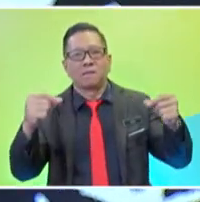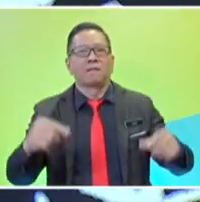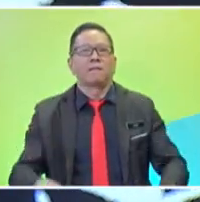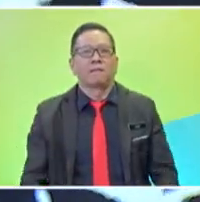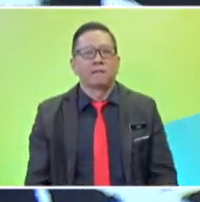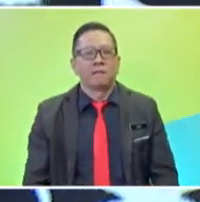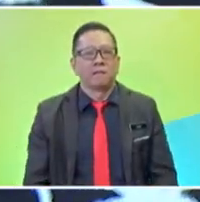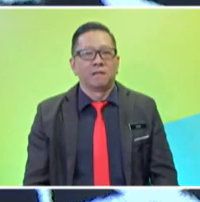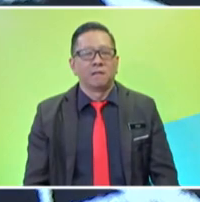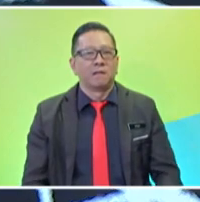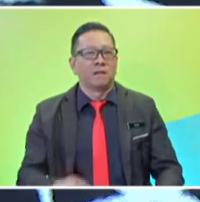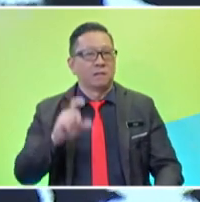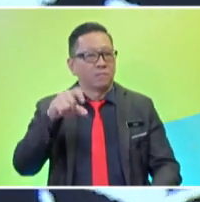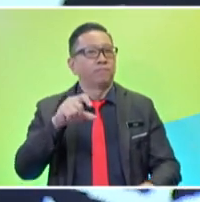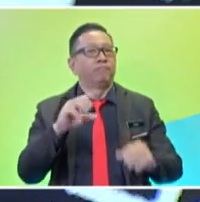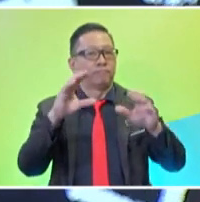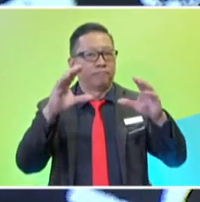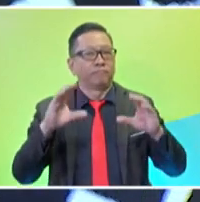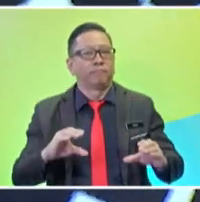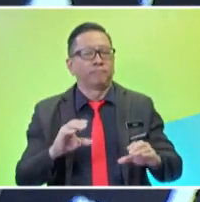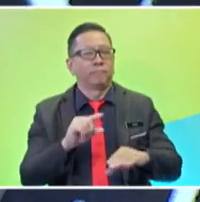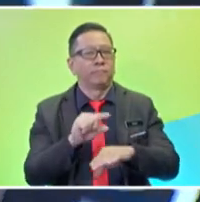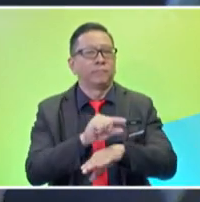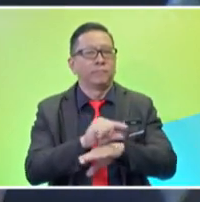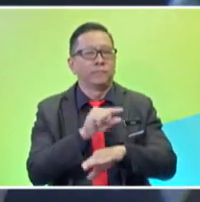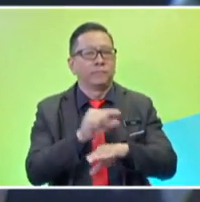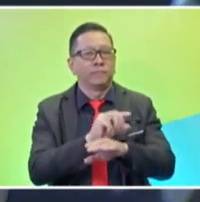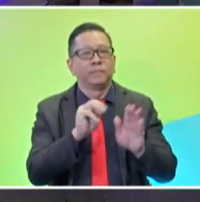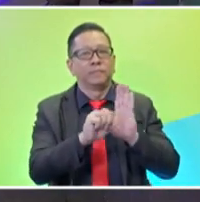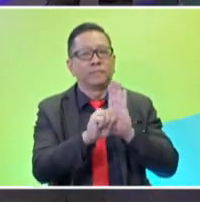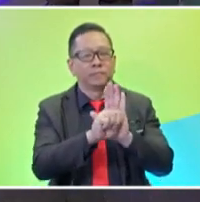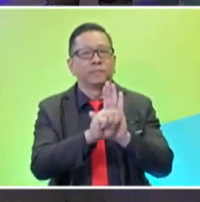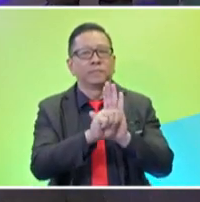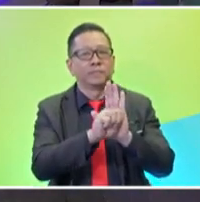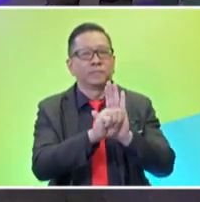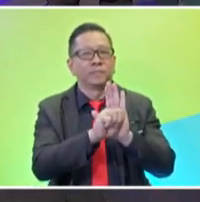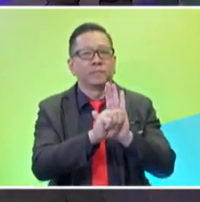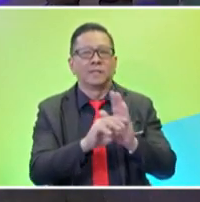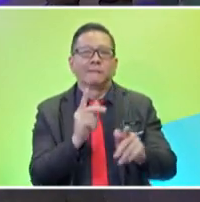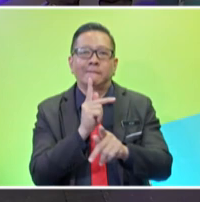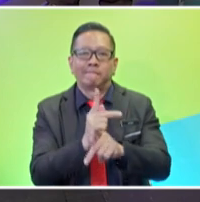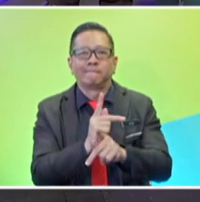itu ada satu kaidah kita tidak kekal